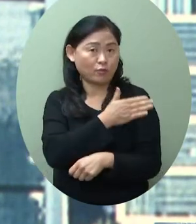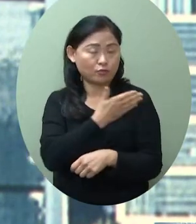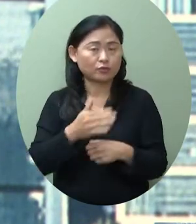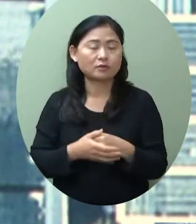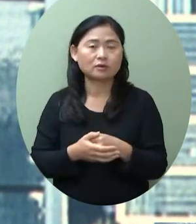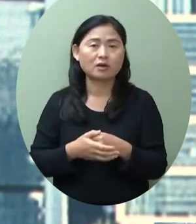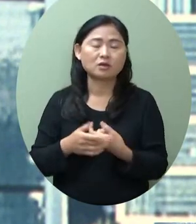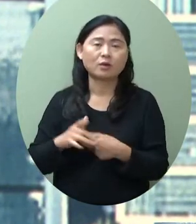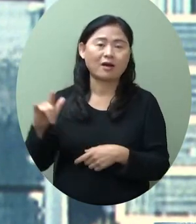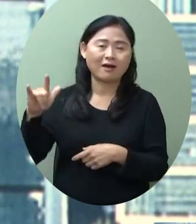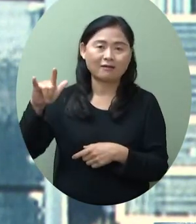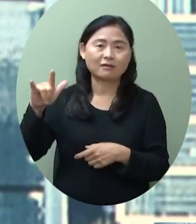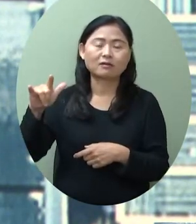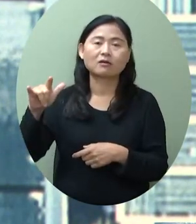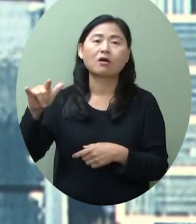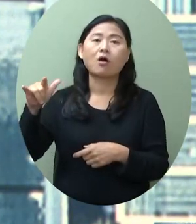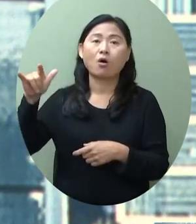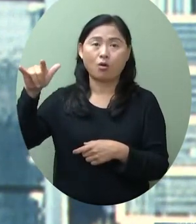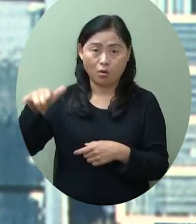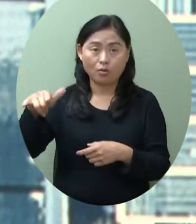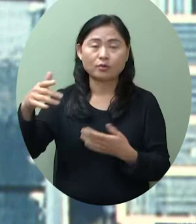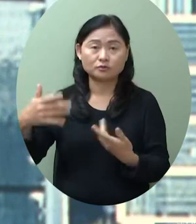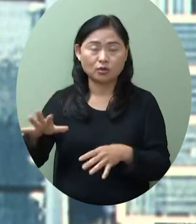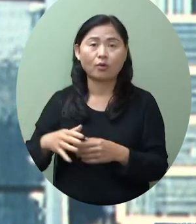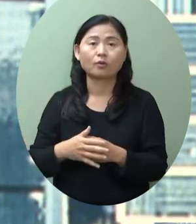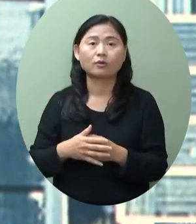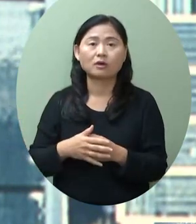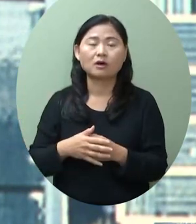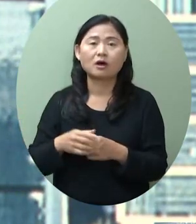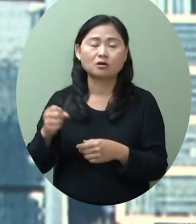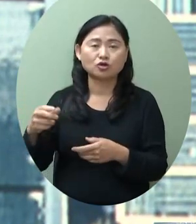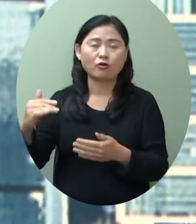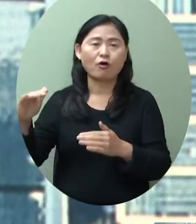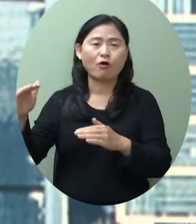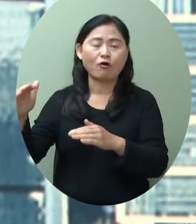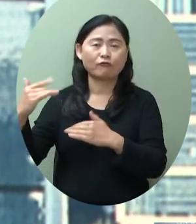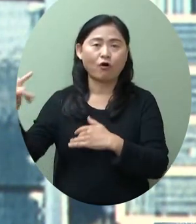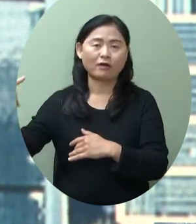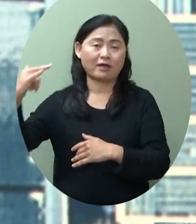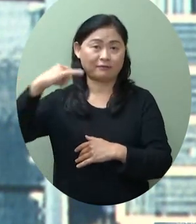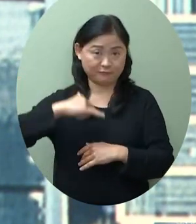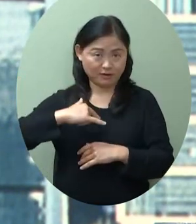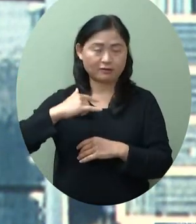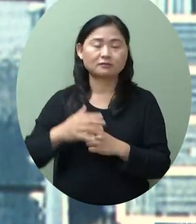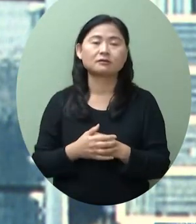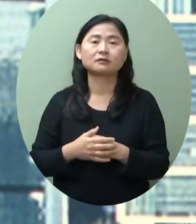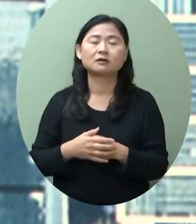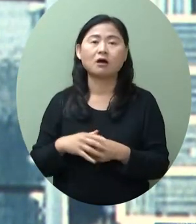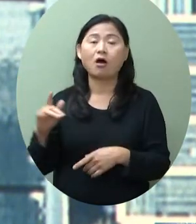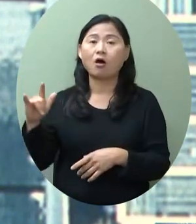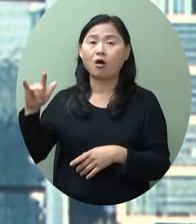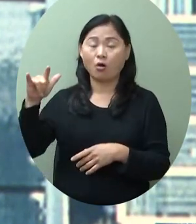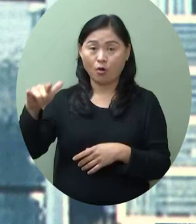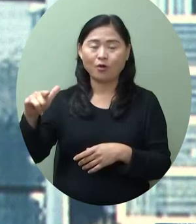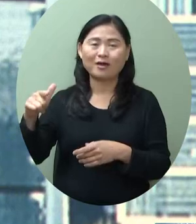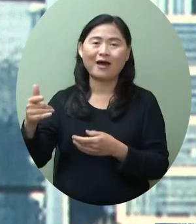做客機去，然後咧就係嗰架機係貨機翻。儘管嗰架飛機本身係去嗰架